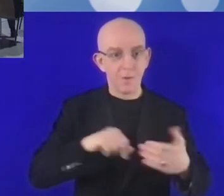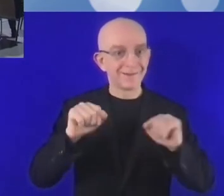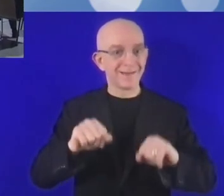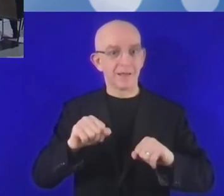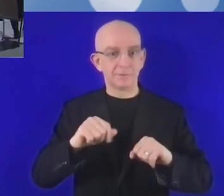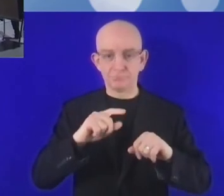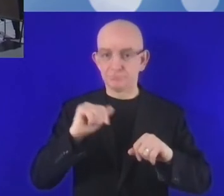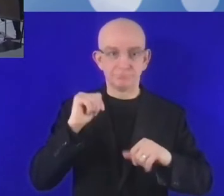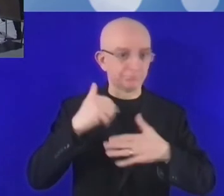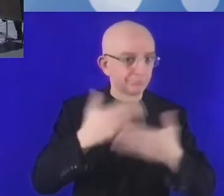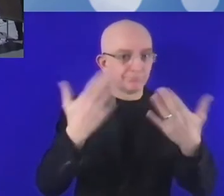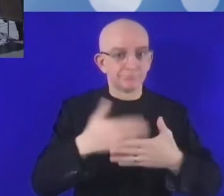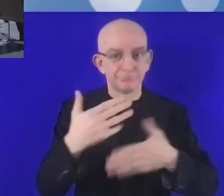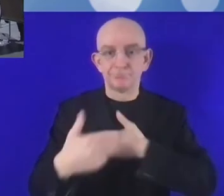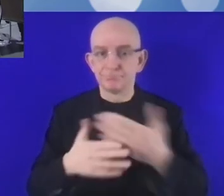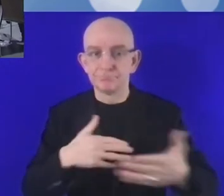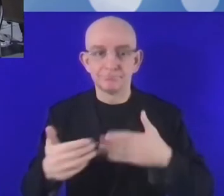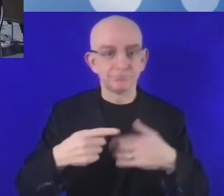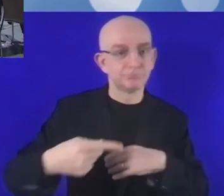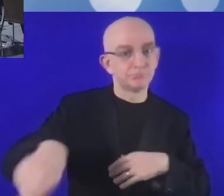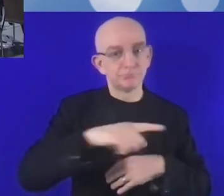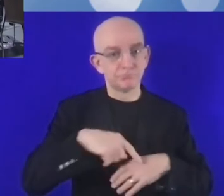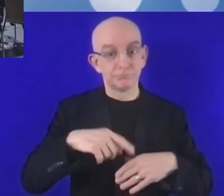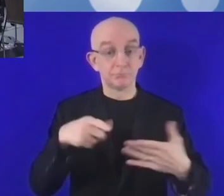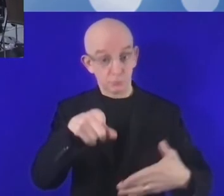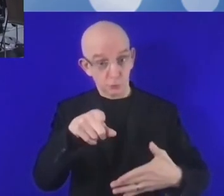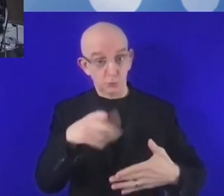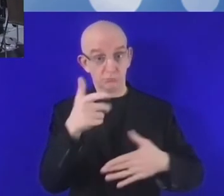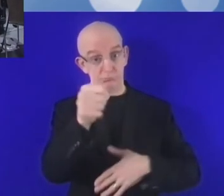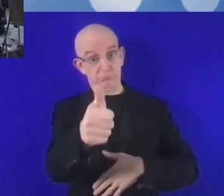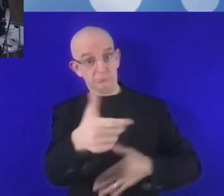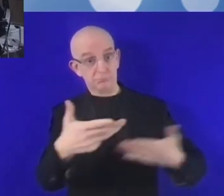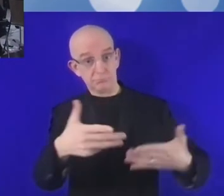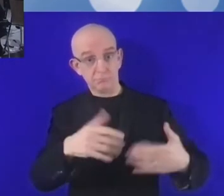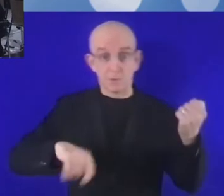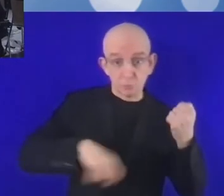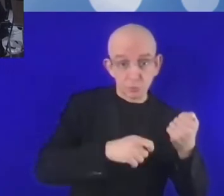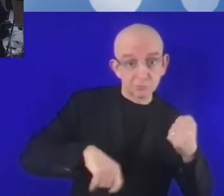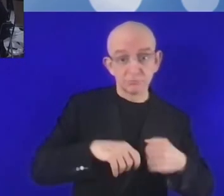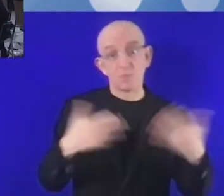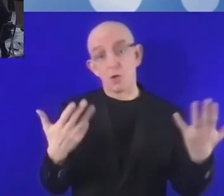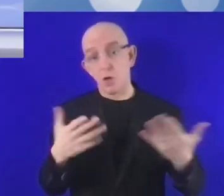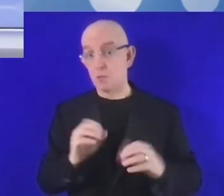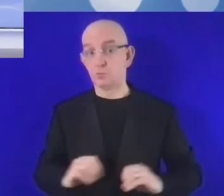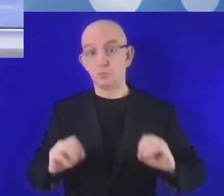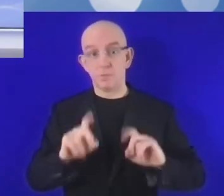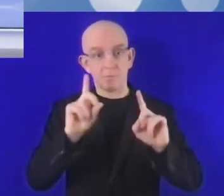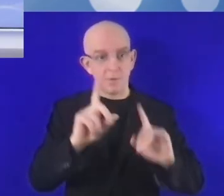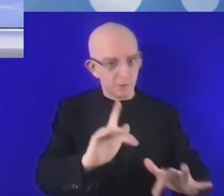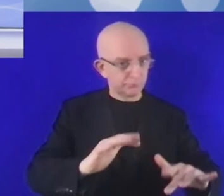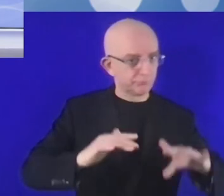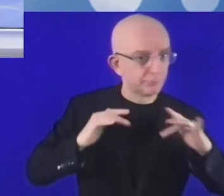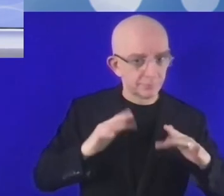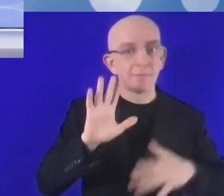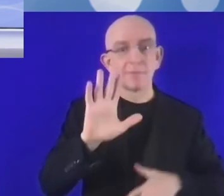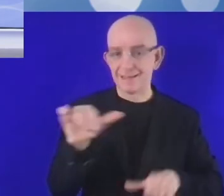les sons. Que nous soyons musiciens ou pas d'ailleurs, c'est quelque chose d'absolument essentiel pour tous. Et ça, c'est prouvé